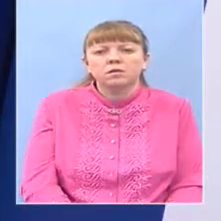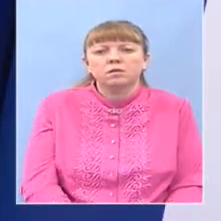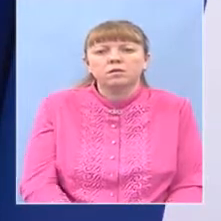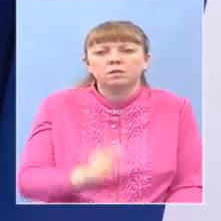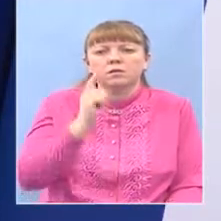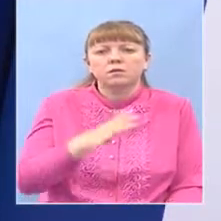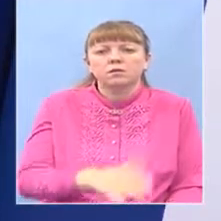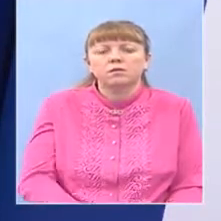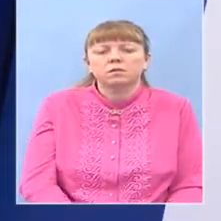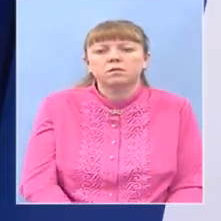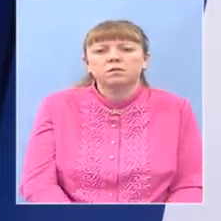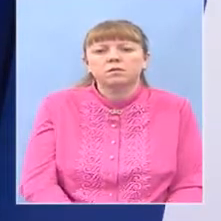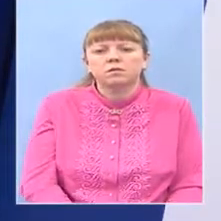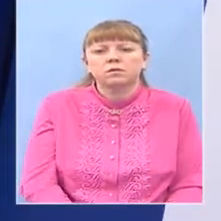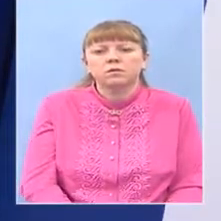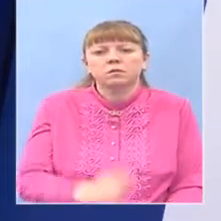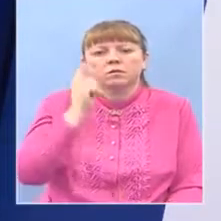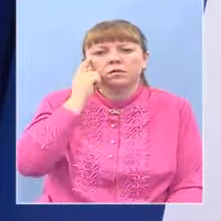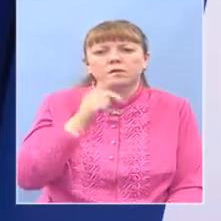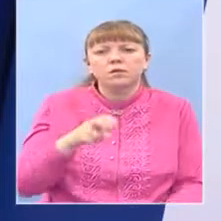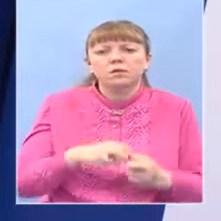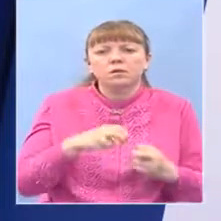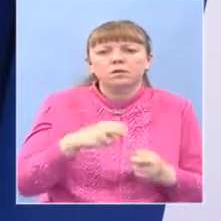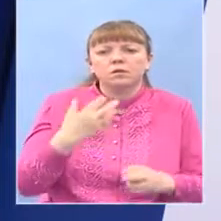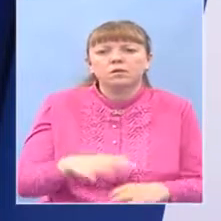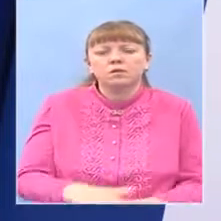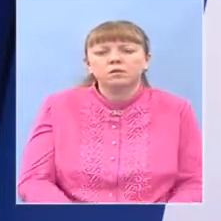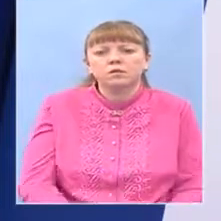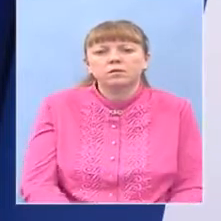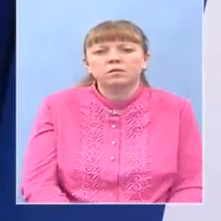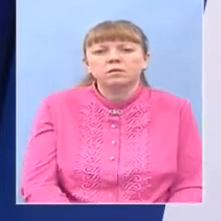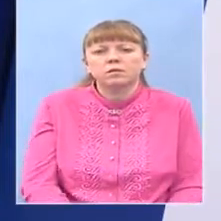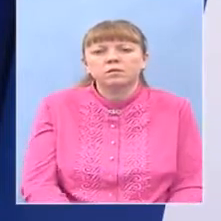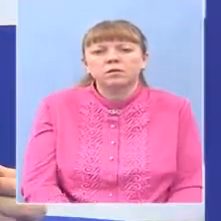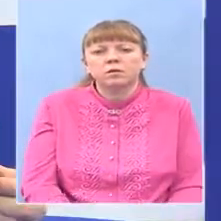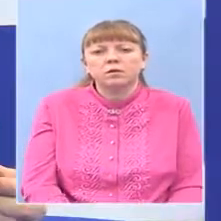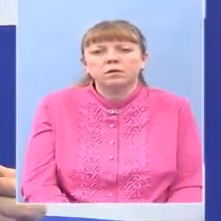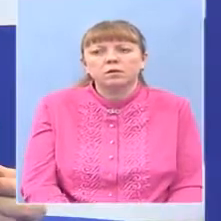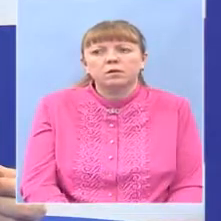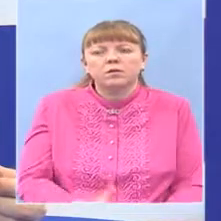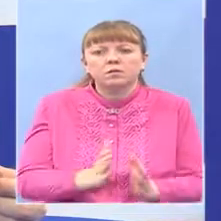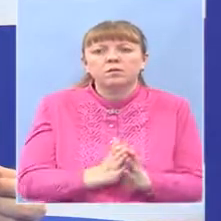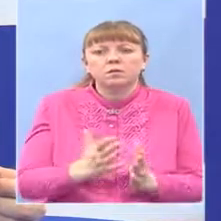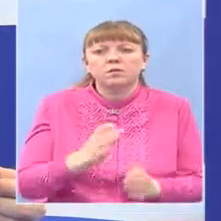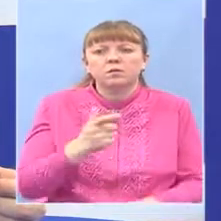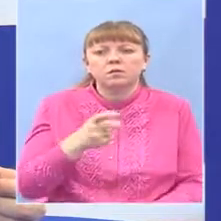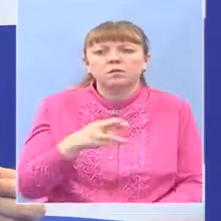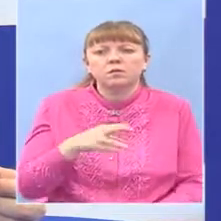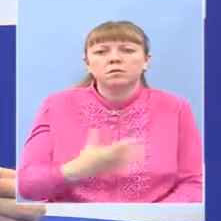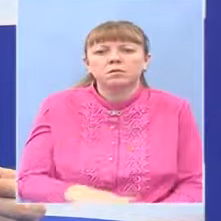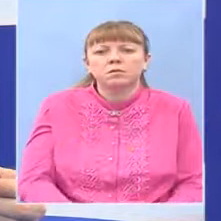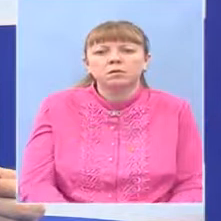грамотно, чтобы именно решить эту проблему, да, направлен быть. То есть, требования, ну, должны быть более гибкими, что ли?